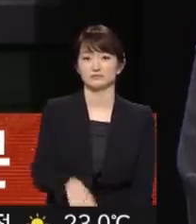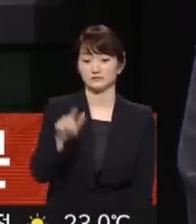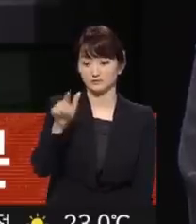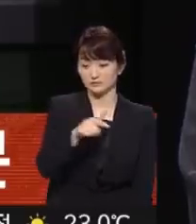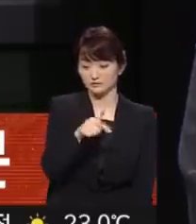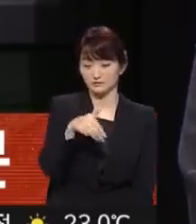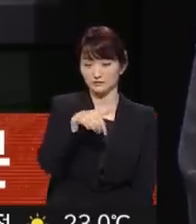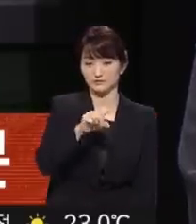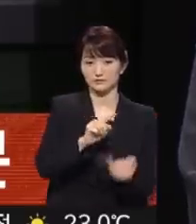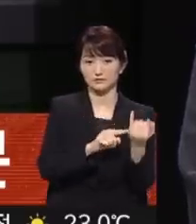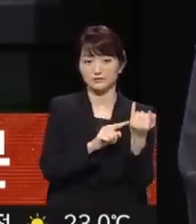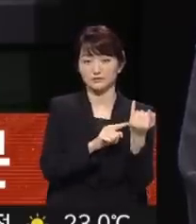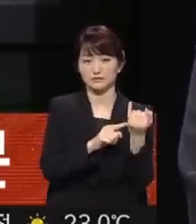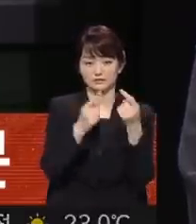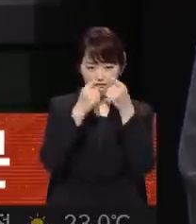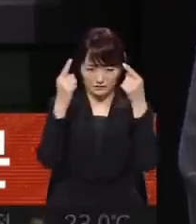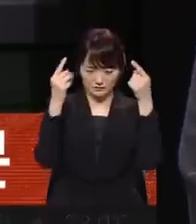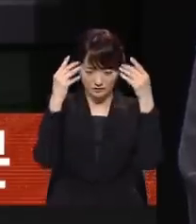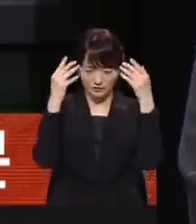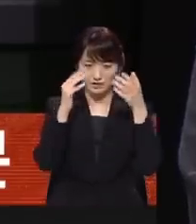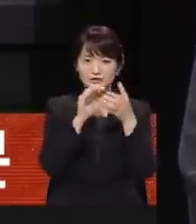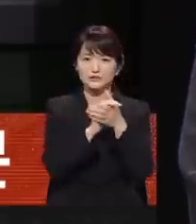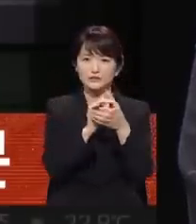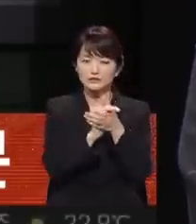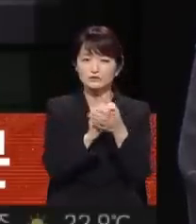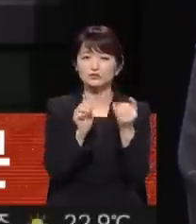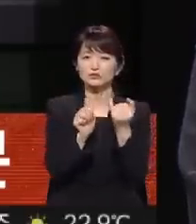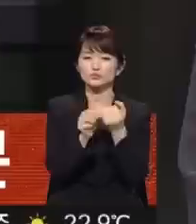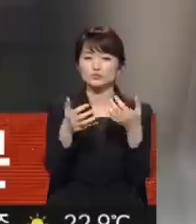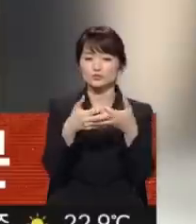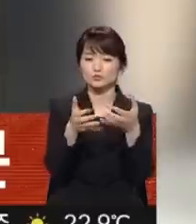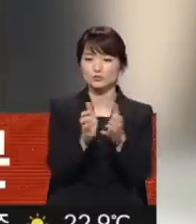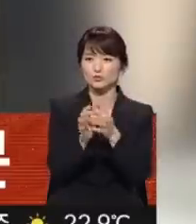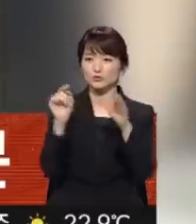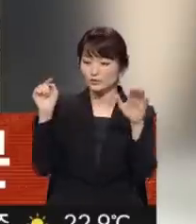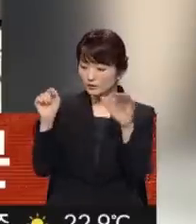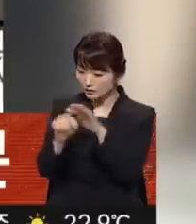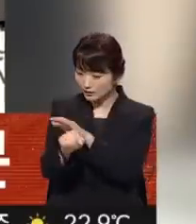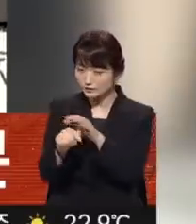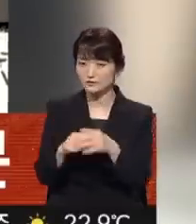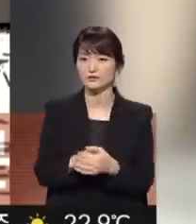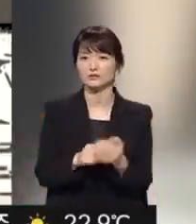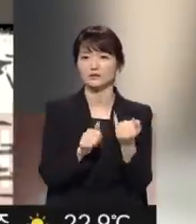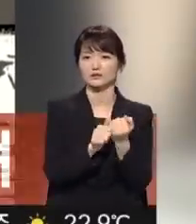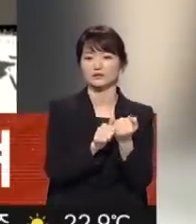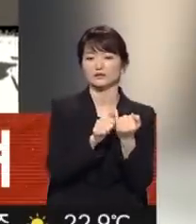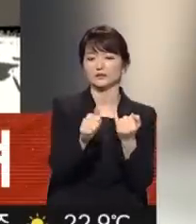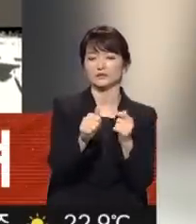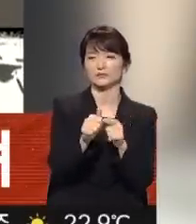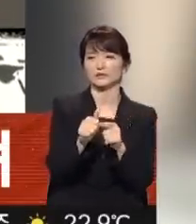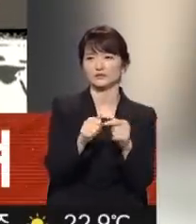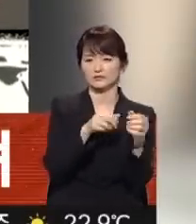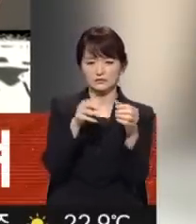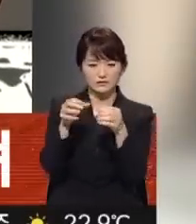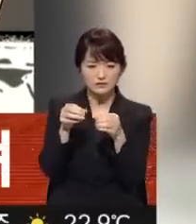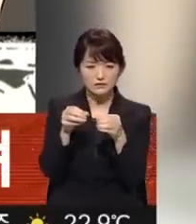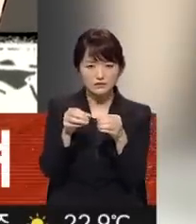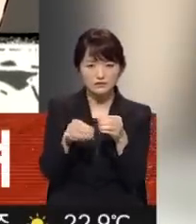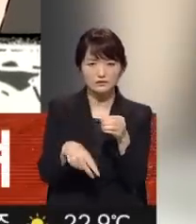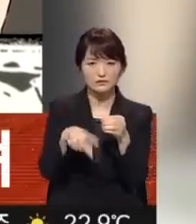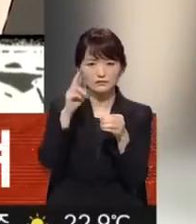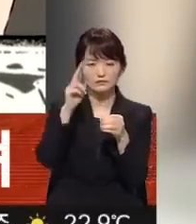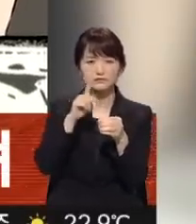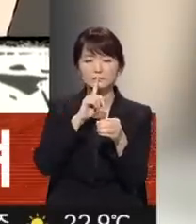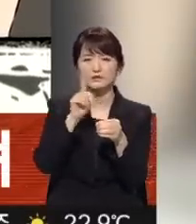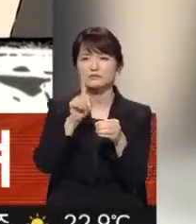천 씨가 대학 동기 부부 모임에 갔습니다. 그런데 거기서도 이 남편이 계속 대화를 뚝뚝 잘라먹고 이상한 얘기만 하는 겁니다.